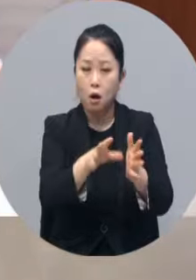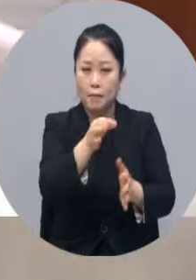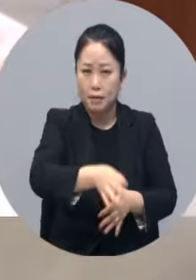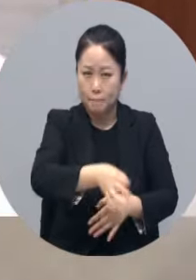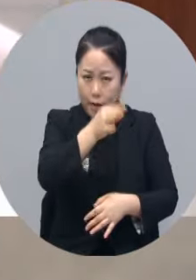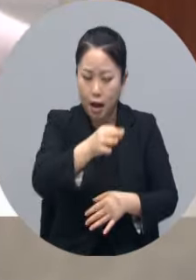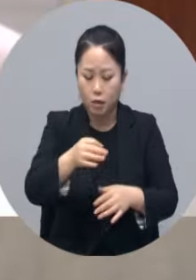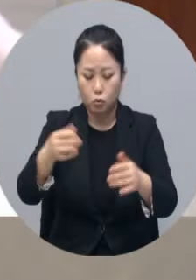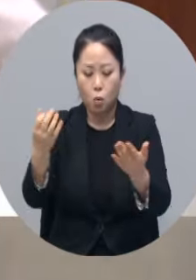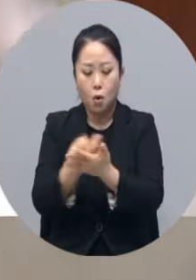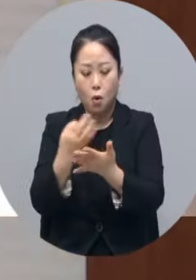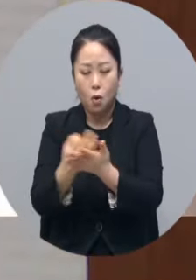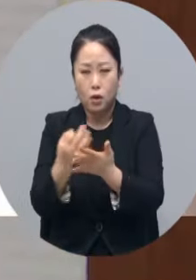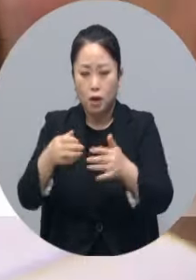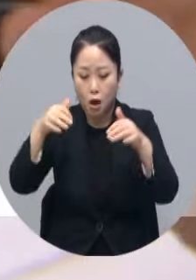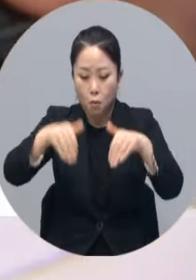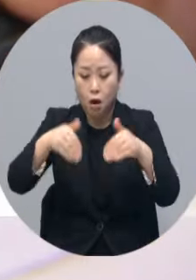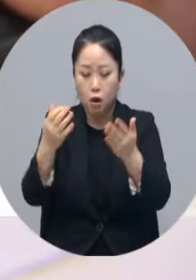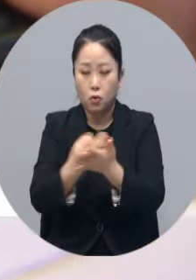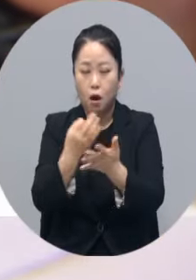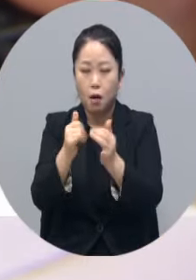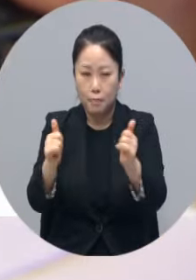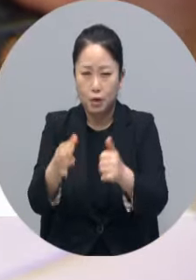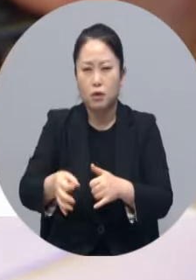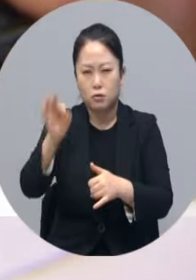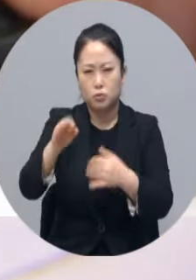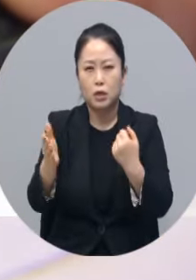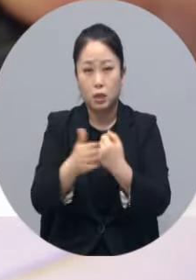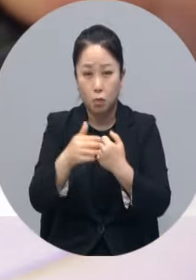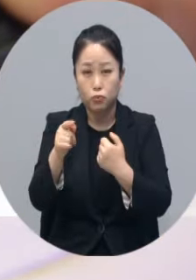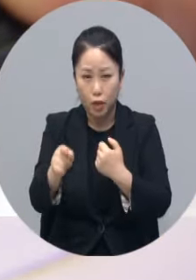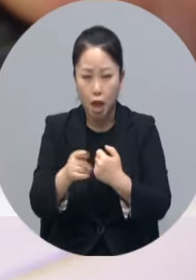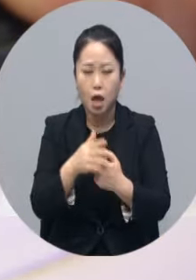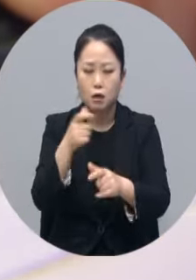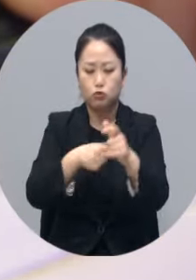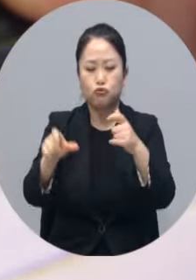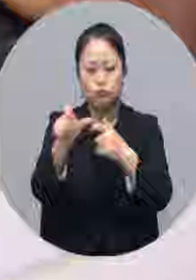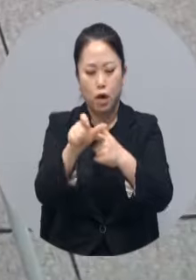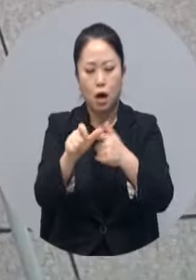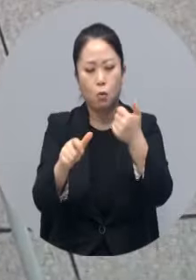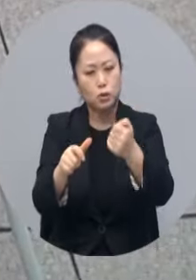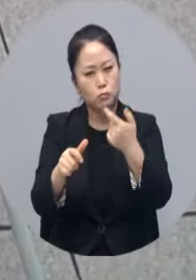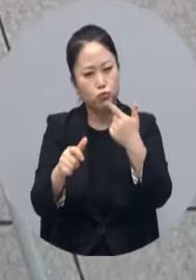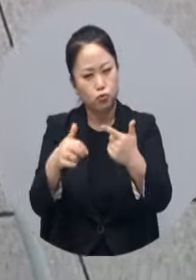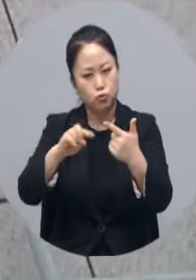소비자 요금은 가구당 월 평균 56원 수준으로 추가 부담될 전망입니다.